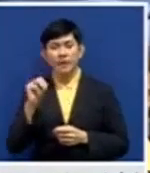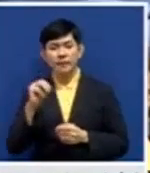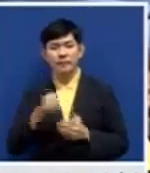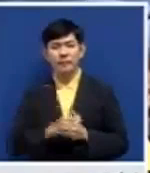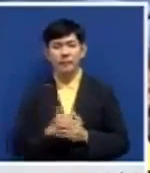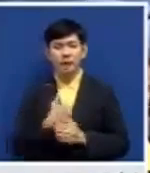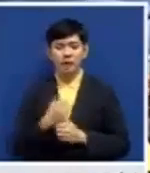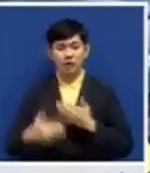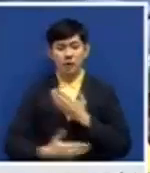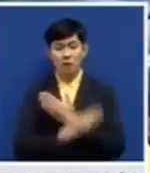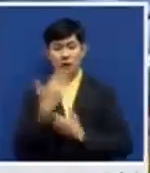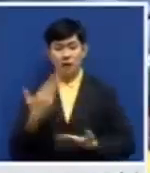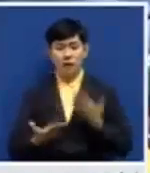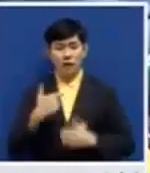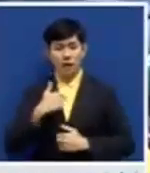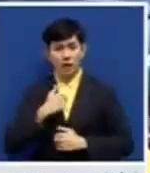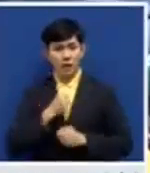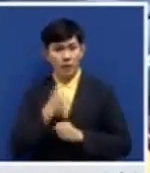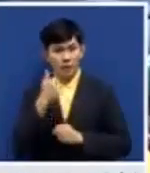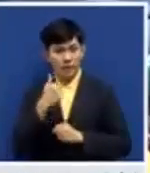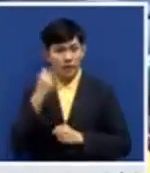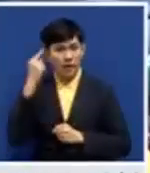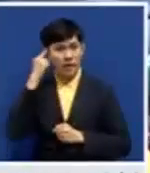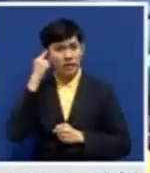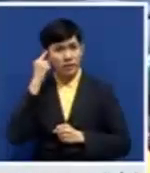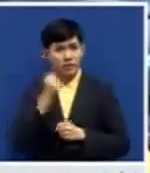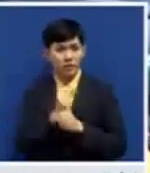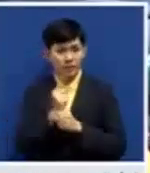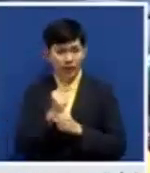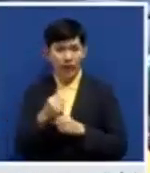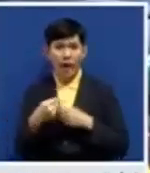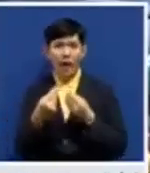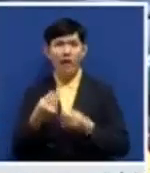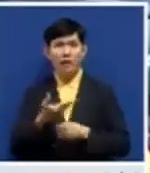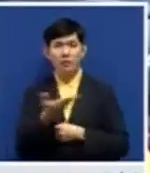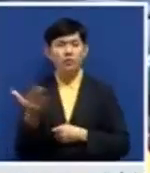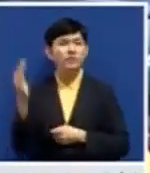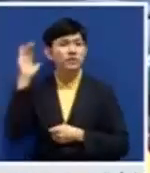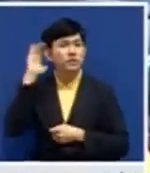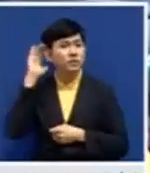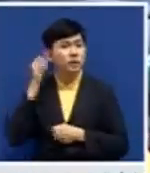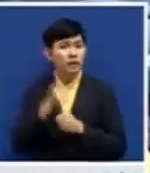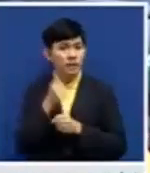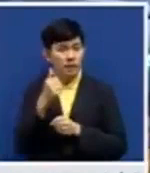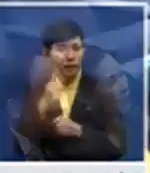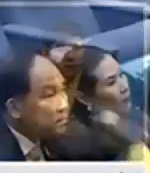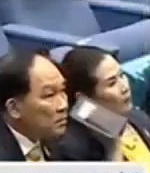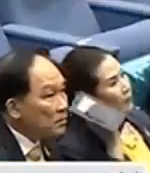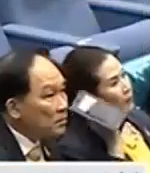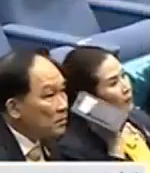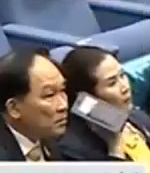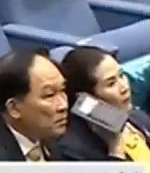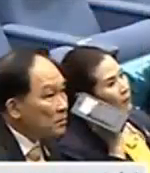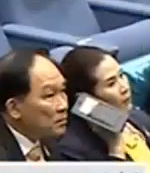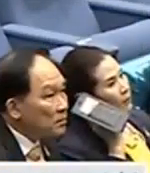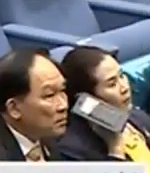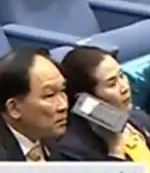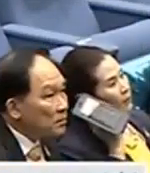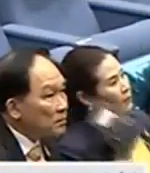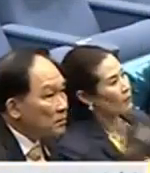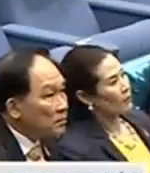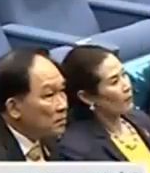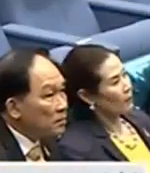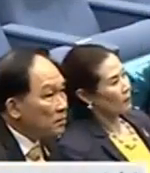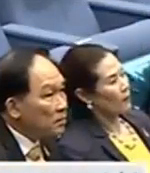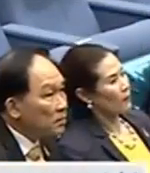มันมีโอกาสทั้งนั้นอยู่ที่ว่าเราสามารถสร้างสตอรี่ของเราได้ไหมให้เขาเชื่อใจเราเราเป็นประธานอาเซียนทุกคนบอก